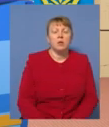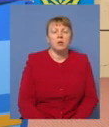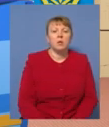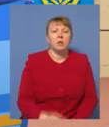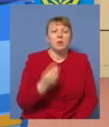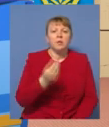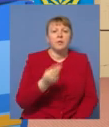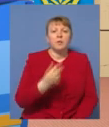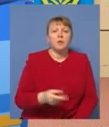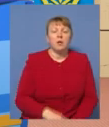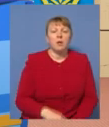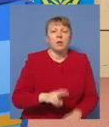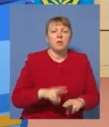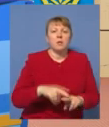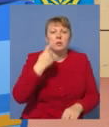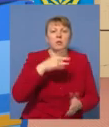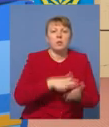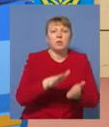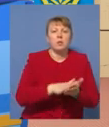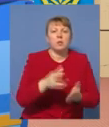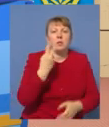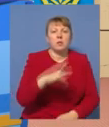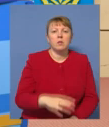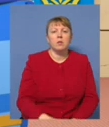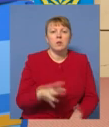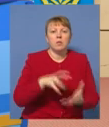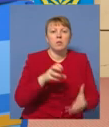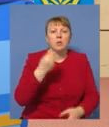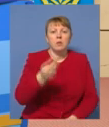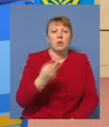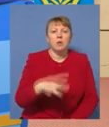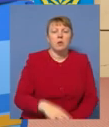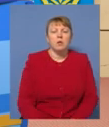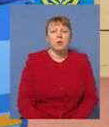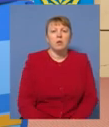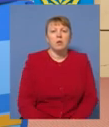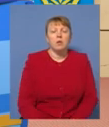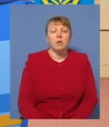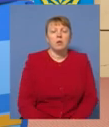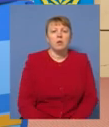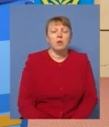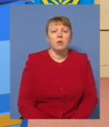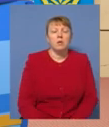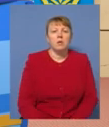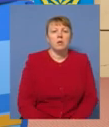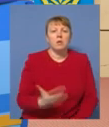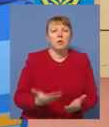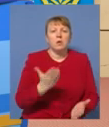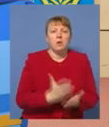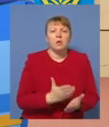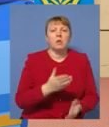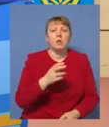не нужно давать свое удостоверение, копию своего удостоверения сфотографированное. Угу. Здесь, даже если у них есть